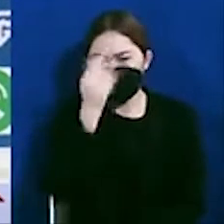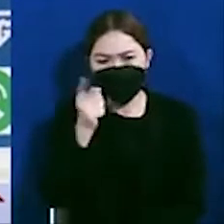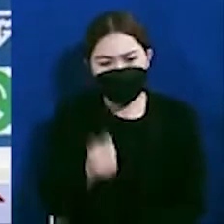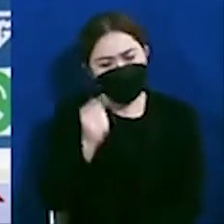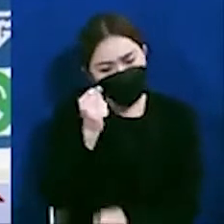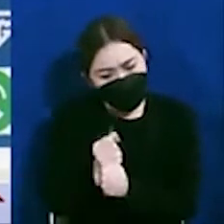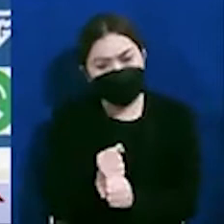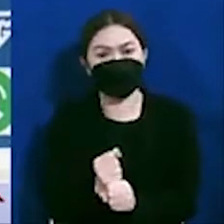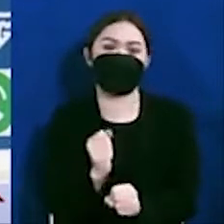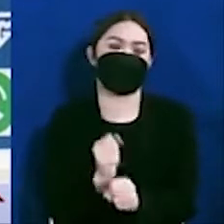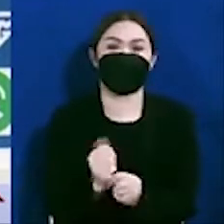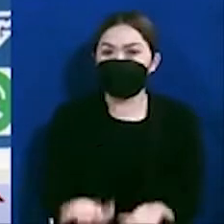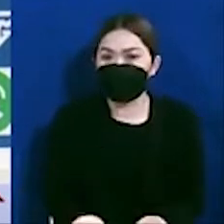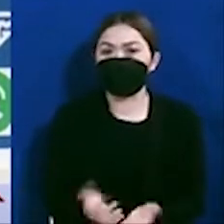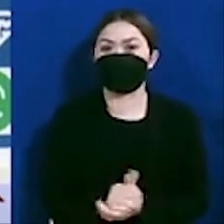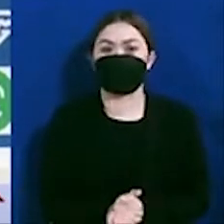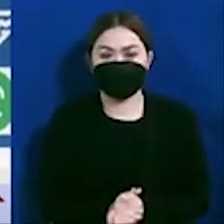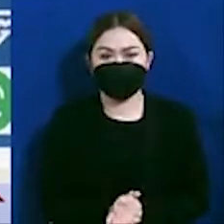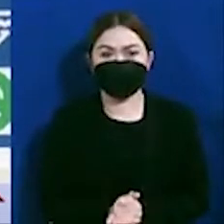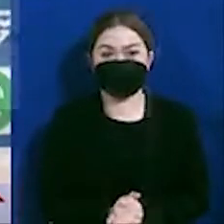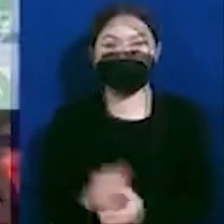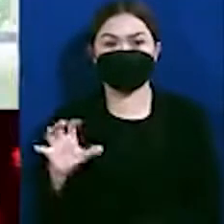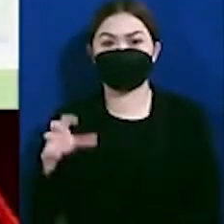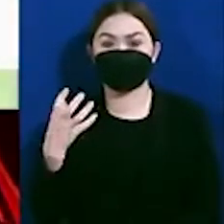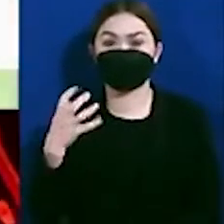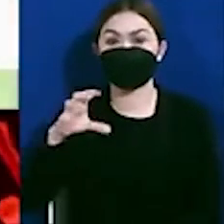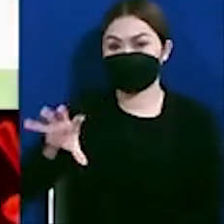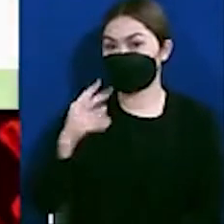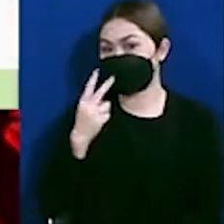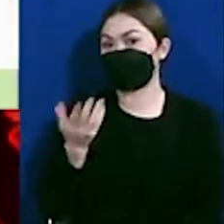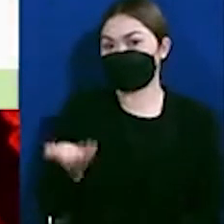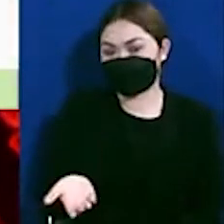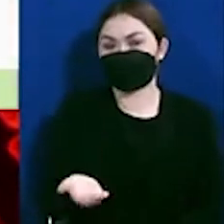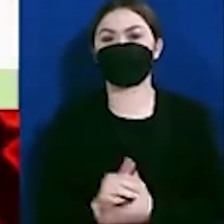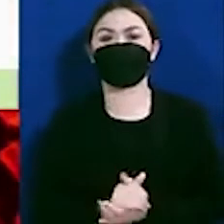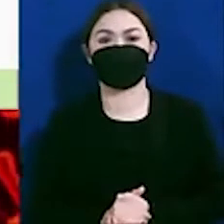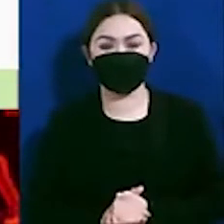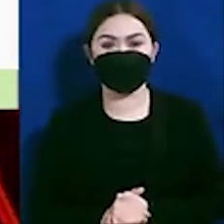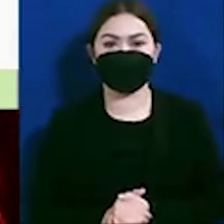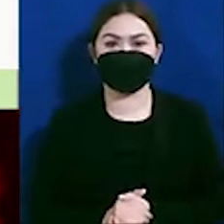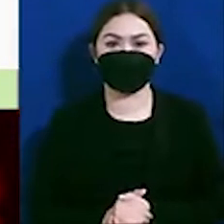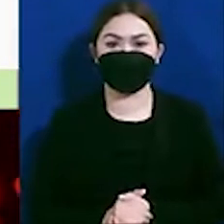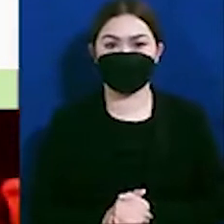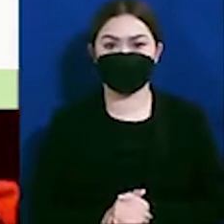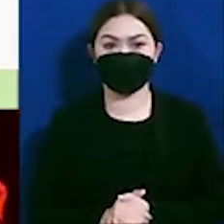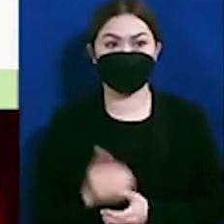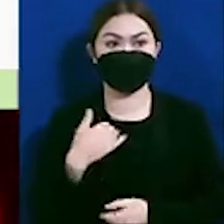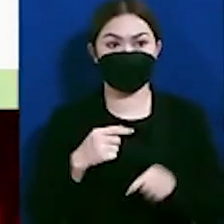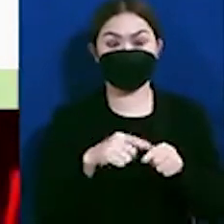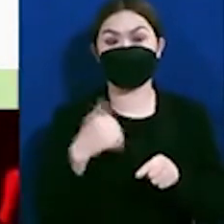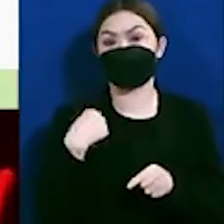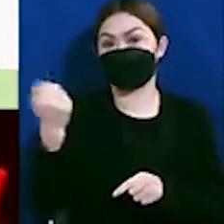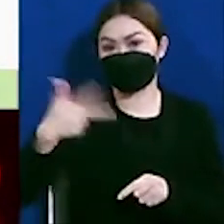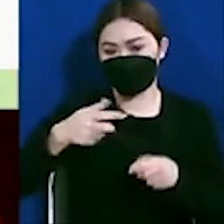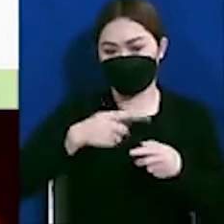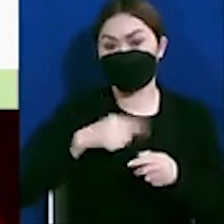ทำเรื่องนี้ขออนุญาตจะฉายภาพให้ที่น้องประชาชนได้รับทราบร่วมกันนะครับมีการ์ดอยู่ 3เส้น